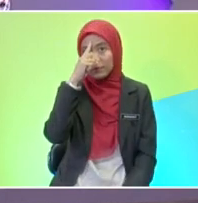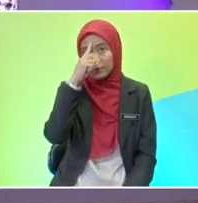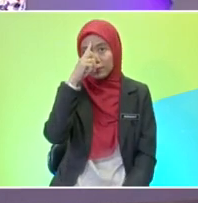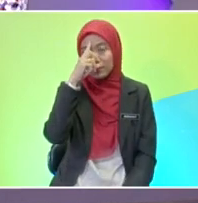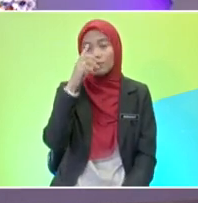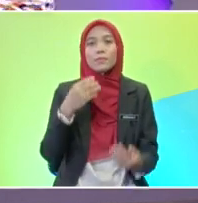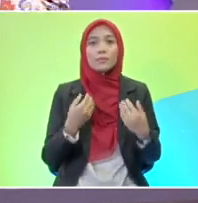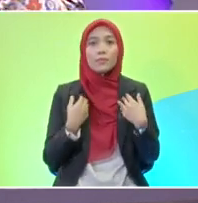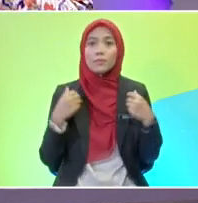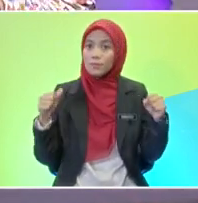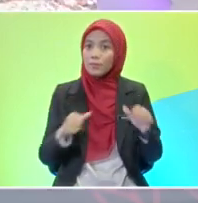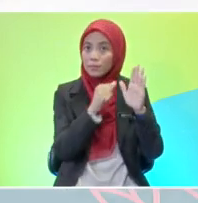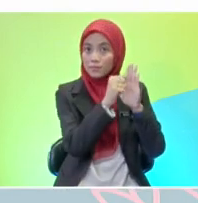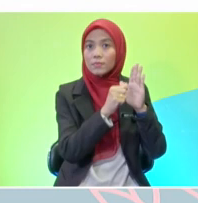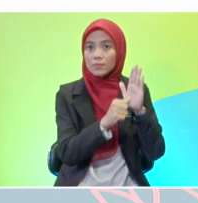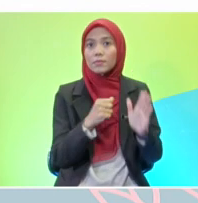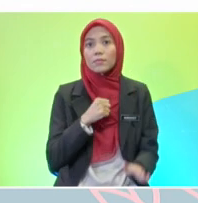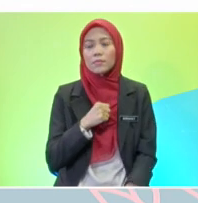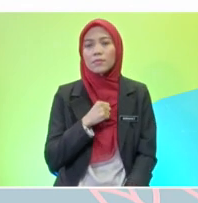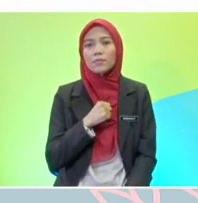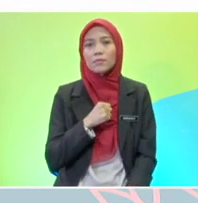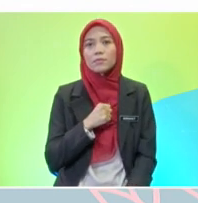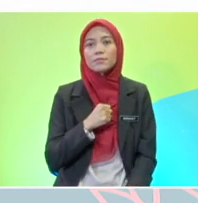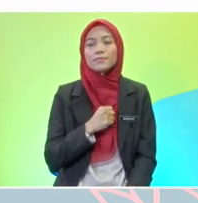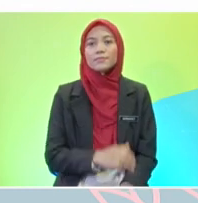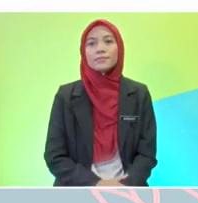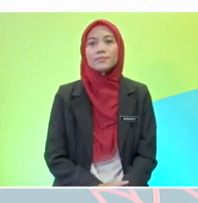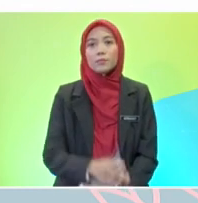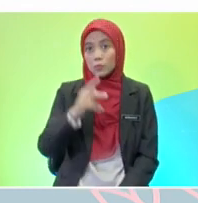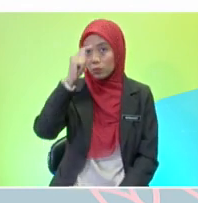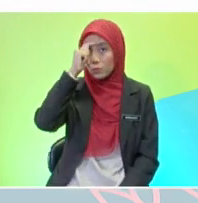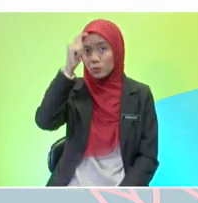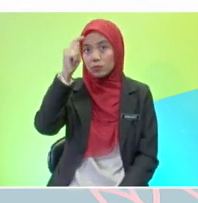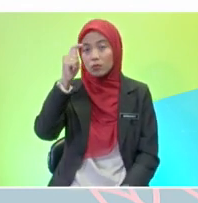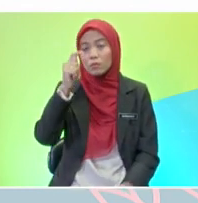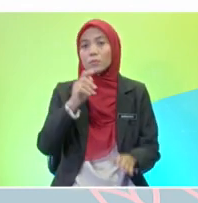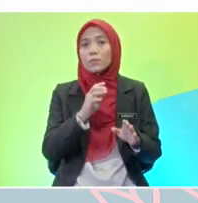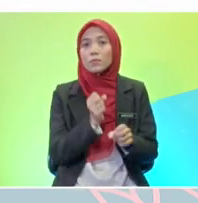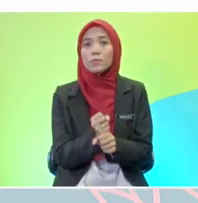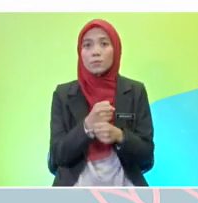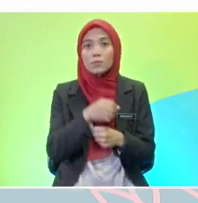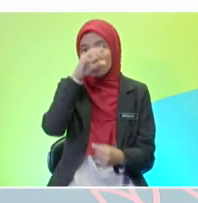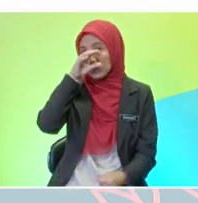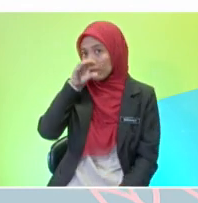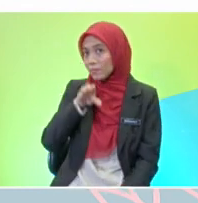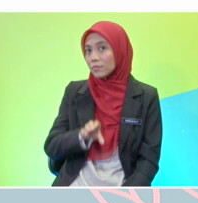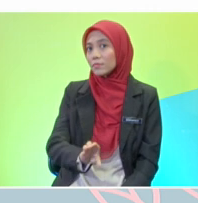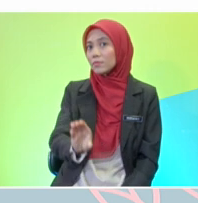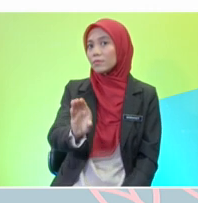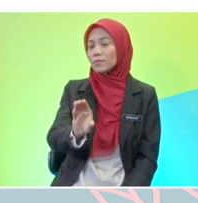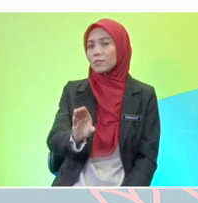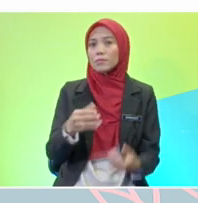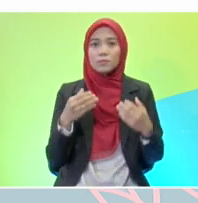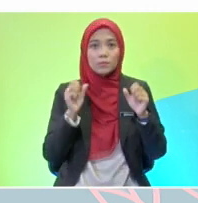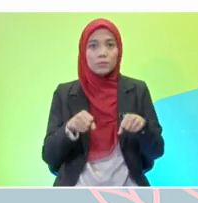yang mana lebih kepada berusukan ketuhanan contohnya ukiran bentuk gajah yang melambangkan kekuatan ukiran ini dapat dilihat pada